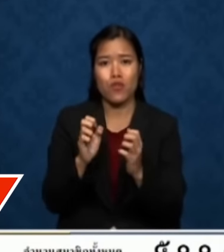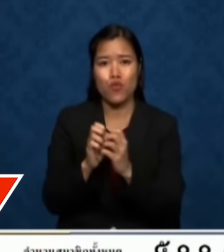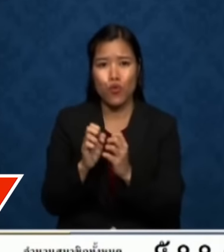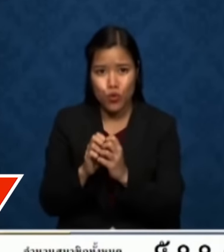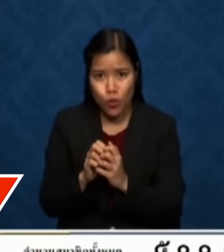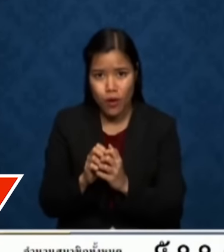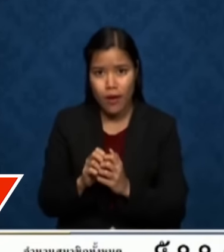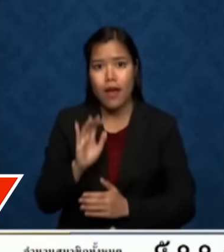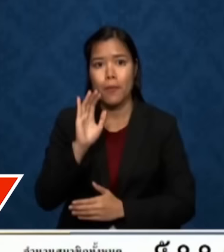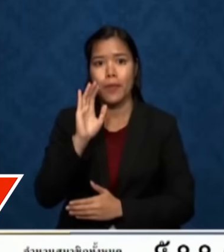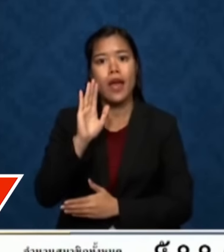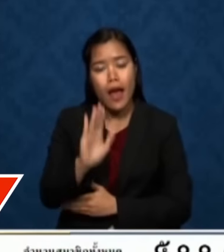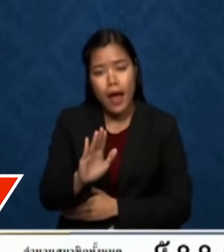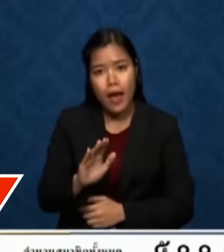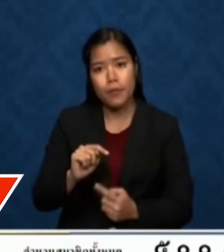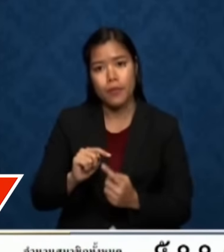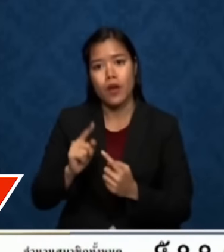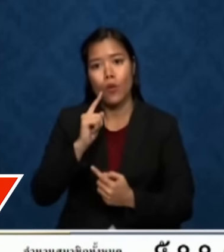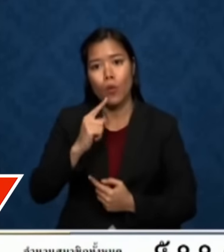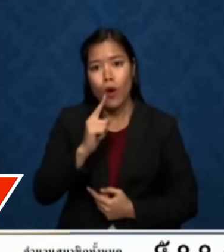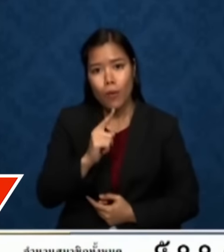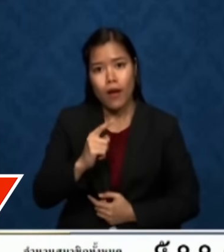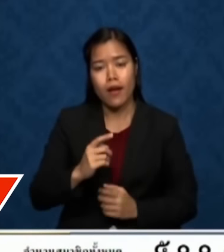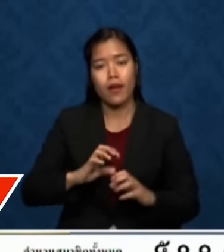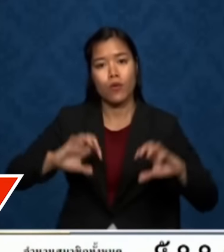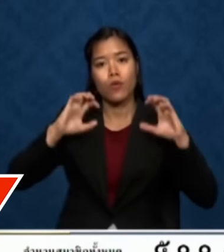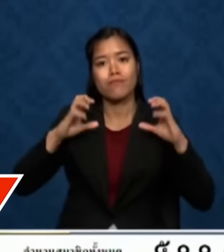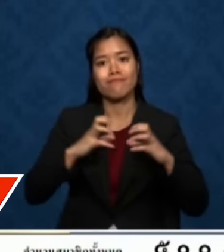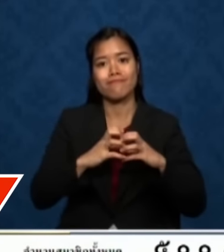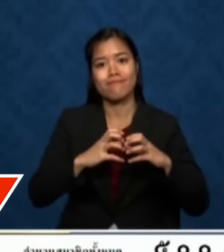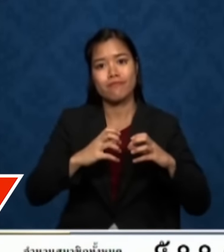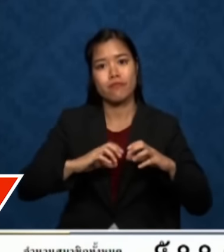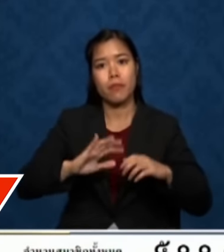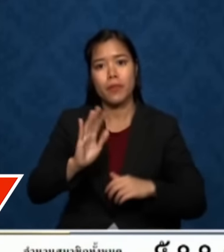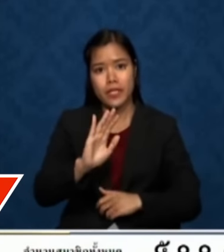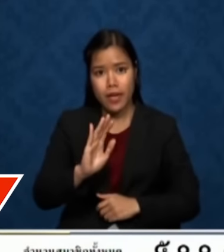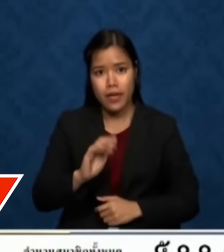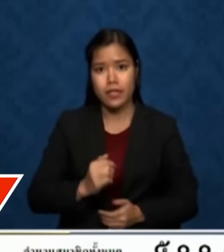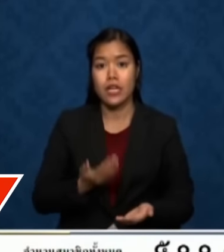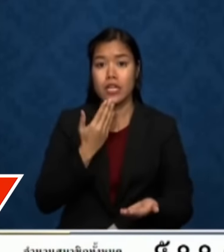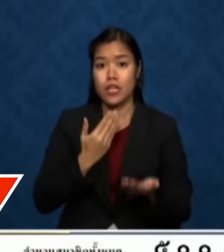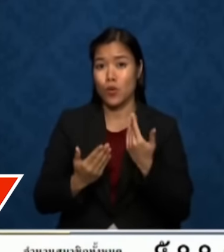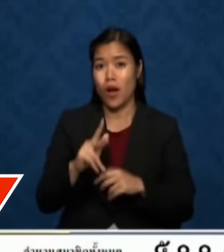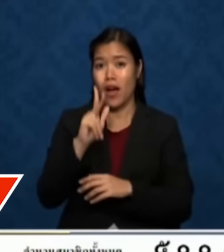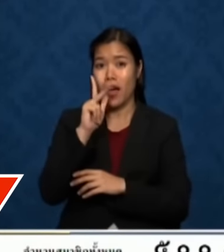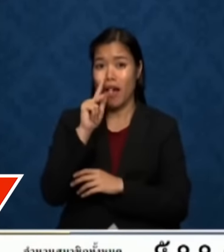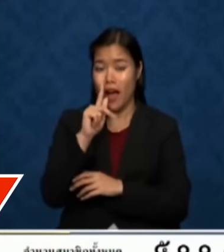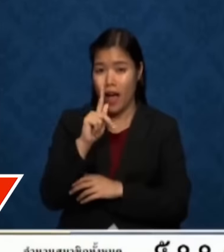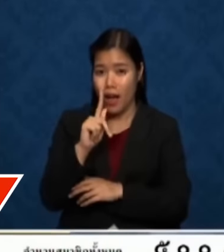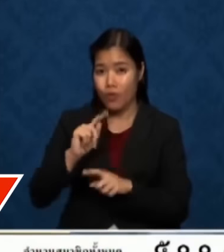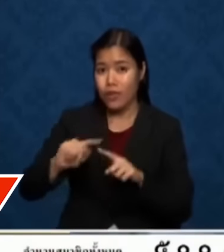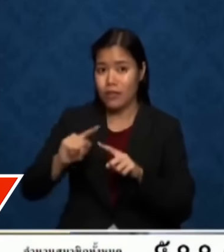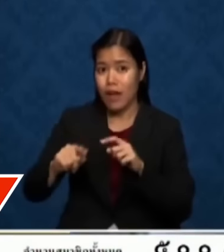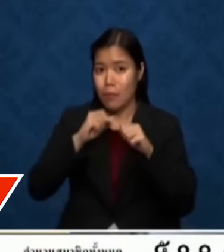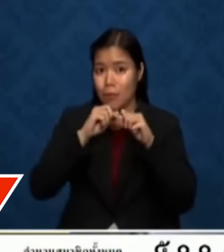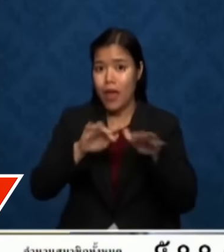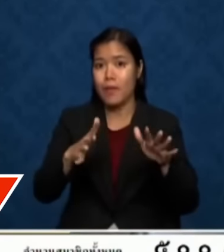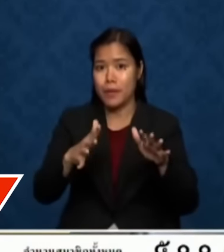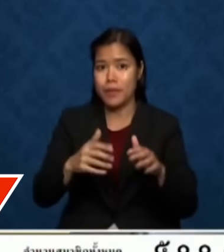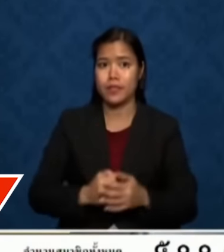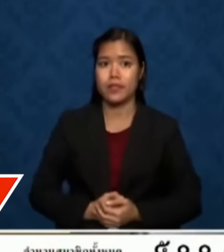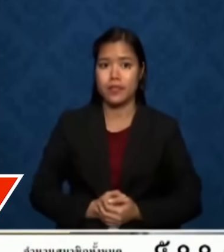ามใครวิพากษ์วิจารณ์รัฐบาลสัมภาษณ์ออกสื่อหรือการงดออกอากาศรายการเท่านั้นแต่ยังมีอีก